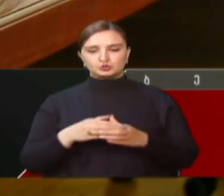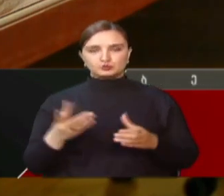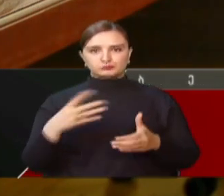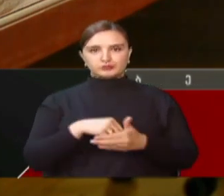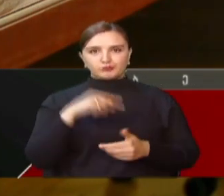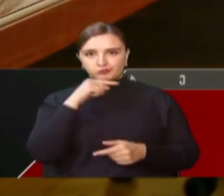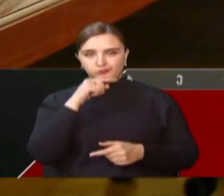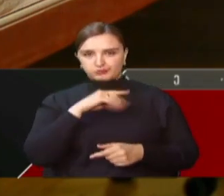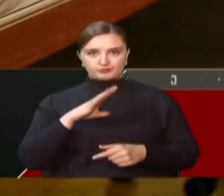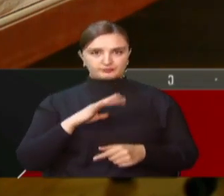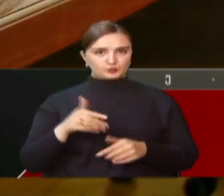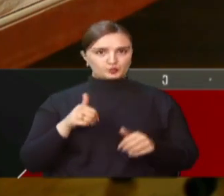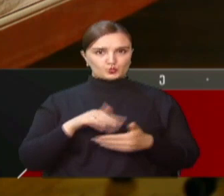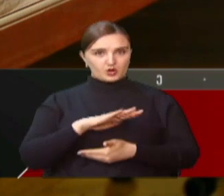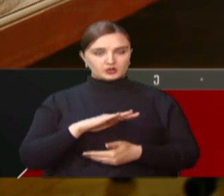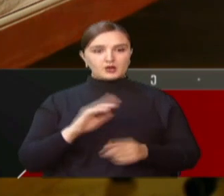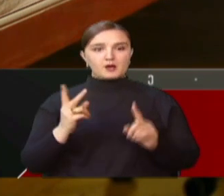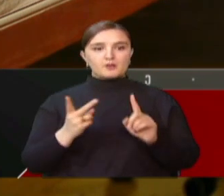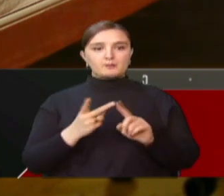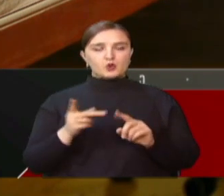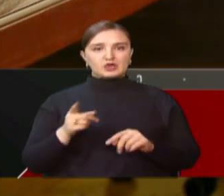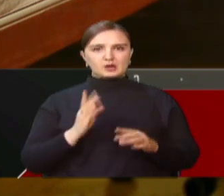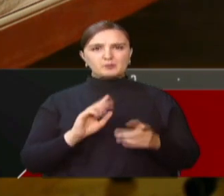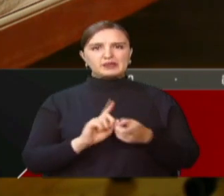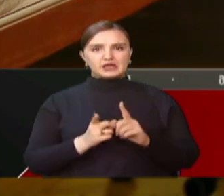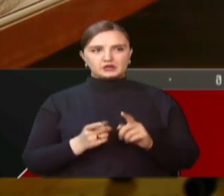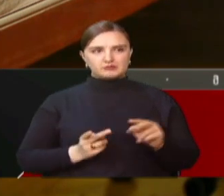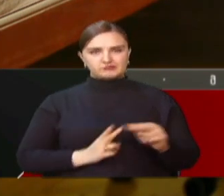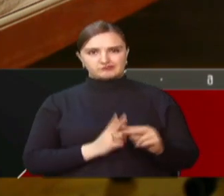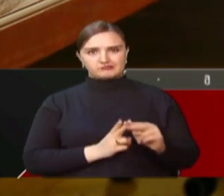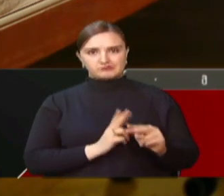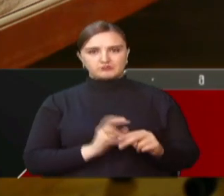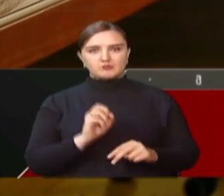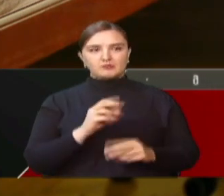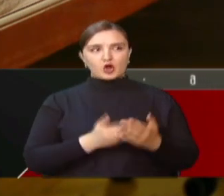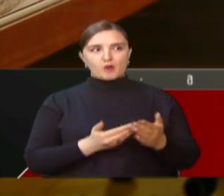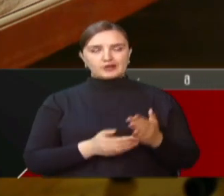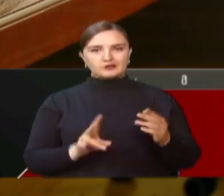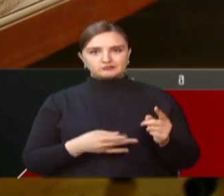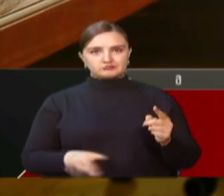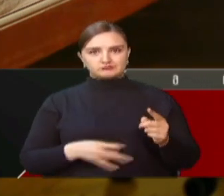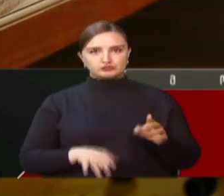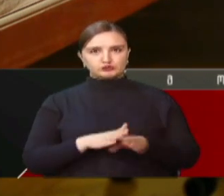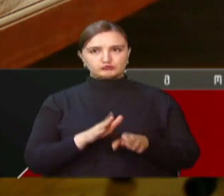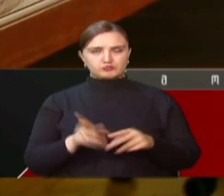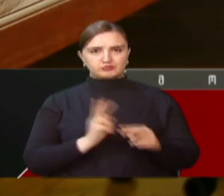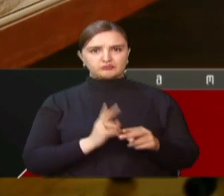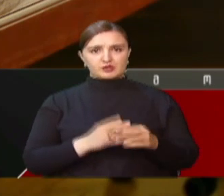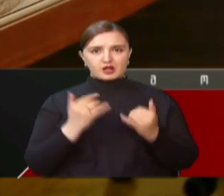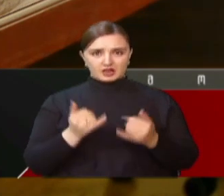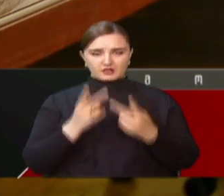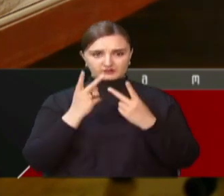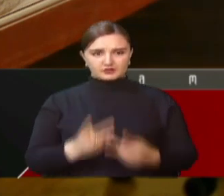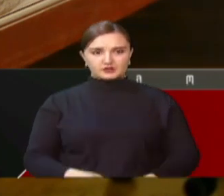ჯგუფებში მონაწილეობაზე, მეტიც ხელს უშლიდა ზოგიერთი რეკომენდაციის შესრულებას და როგორც ახლა